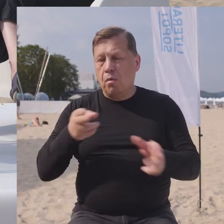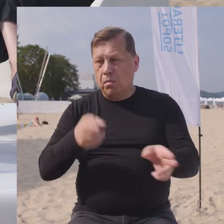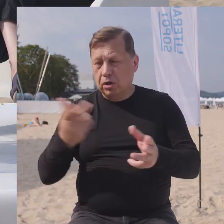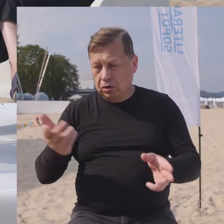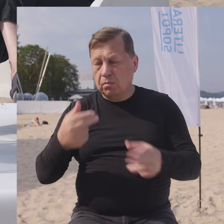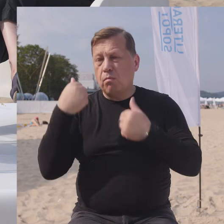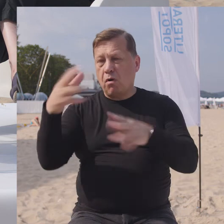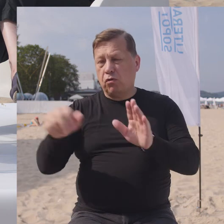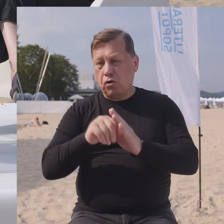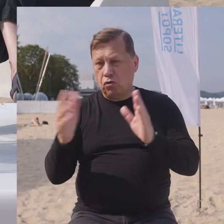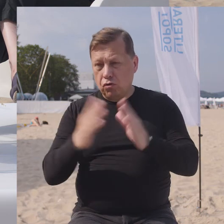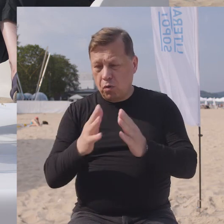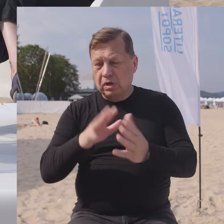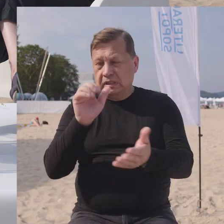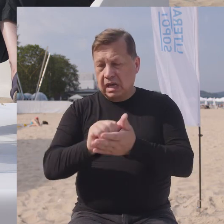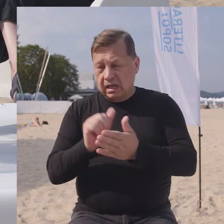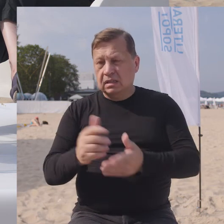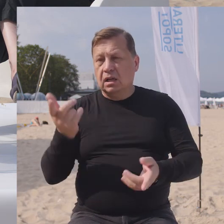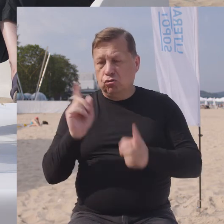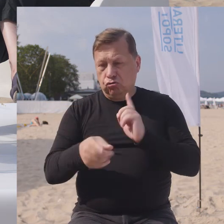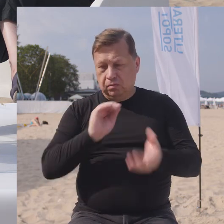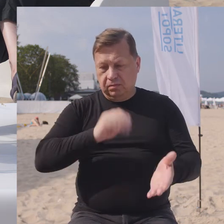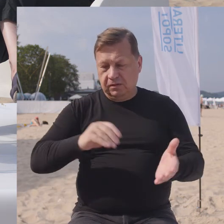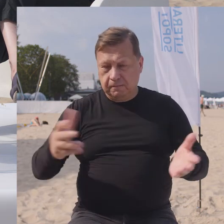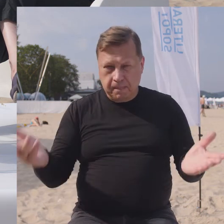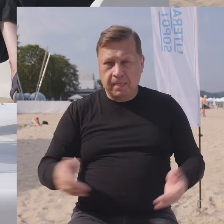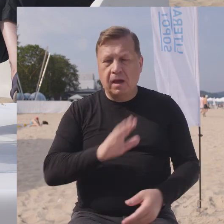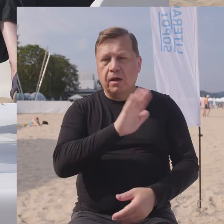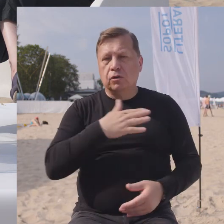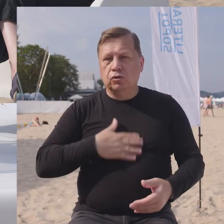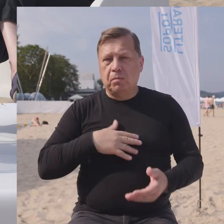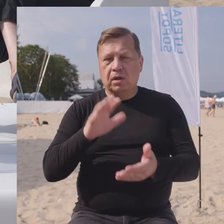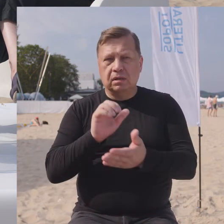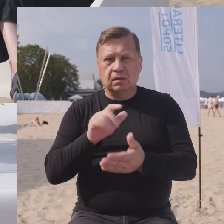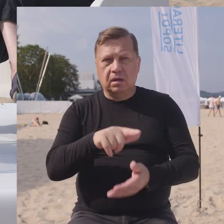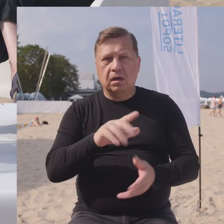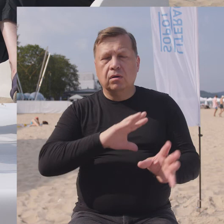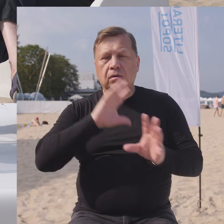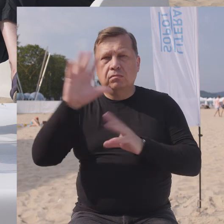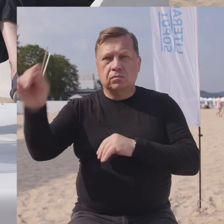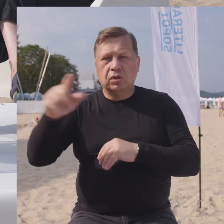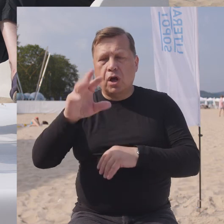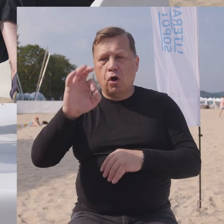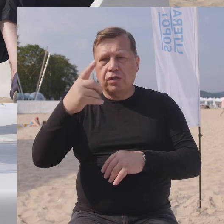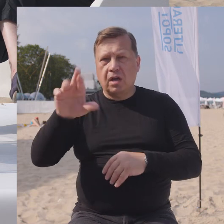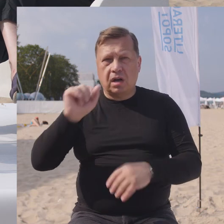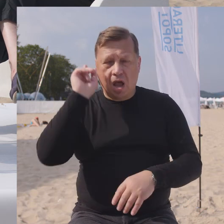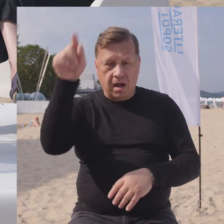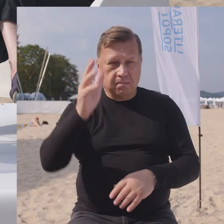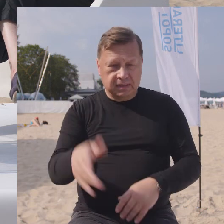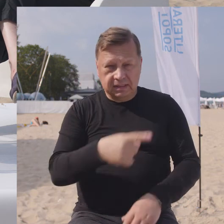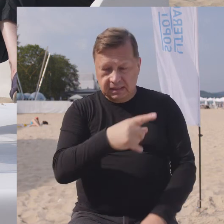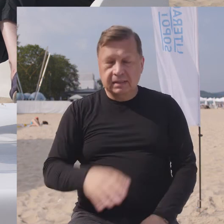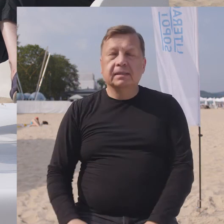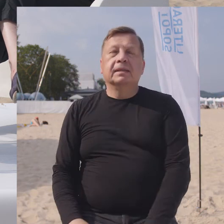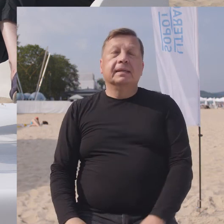domu, do kolejnych zajęć, albowiem jest osobą bardzo zajętą, a w sobotę przenosi się nad Odrę,